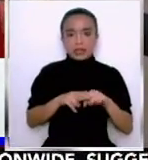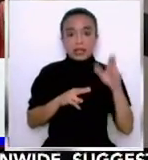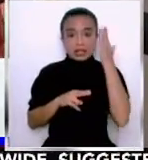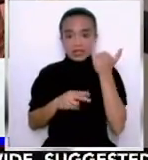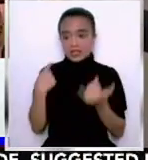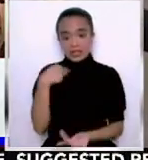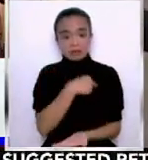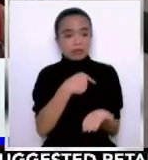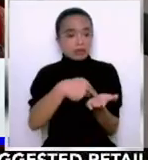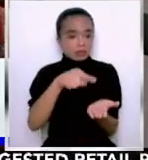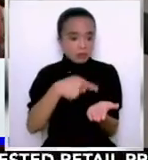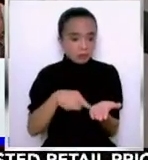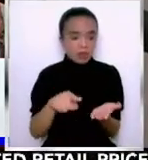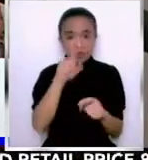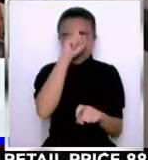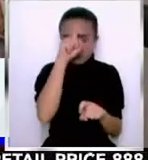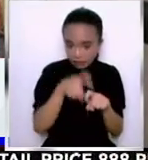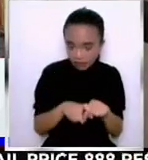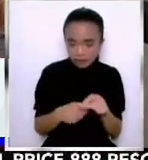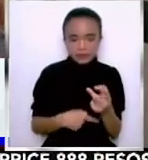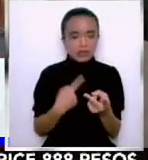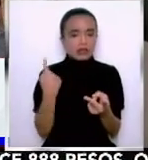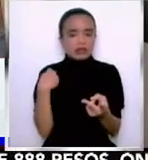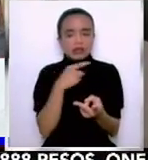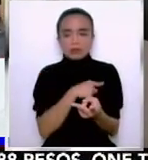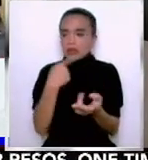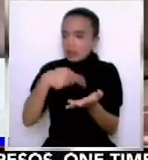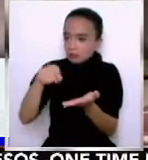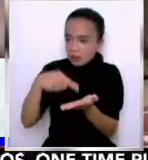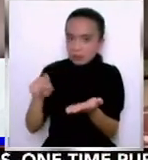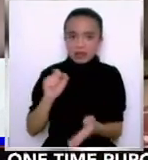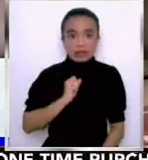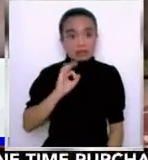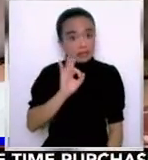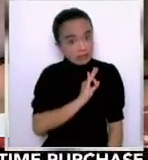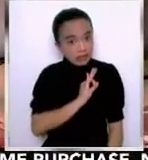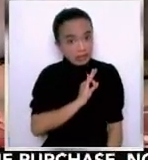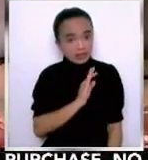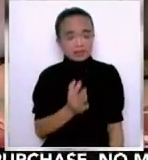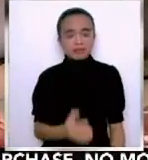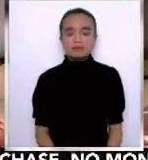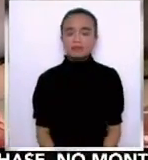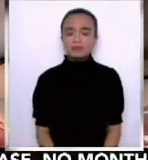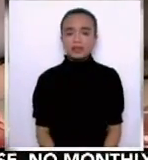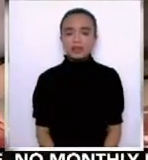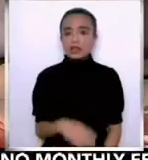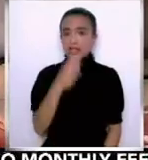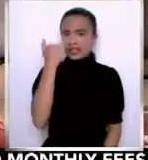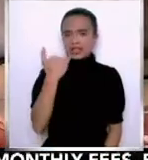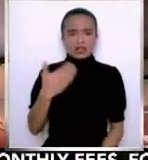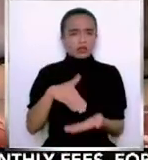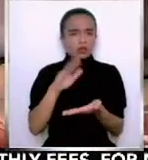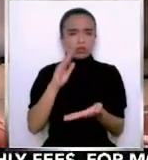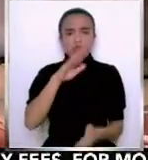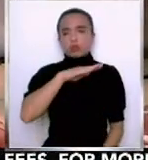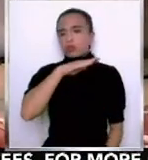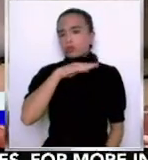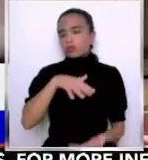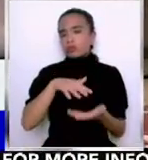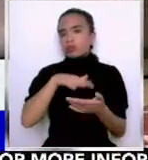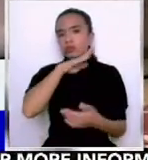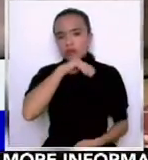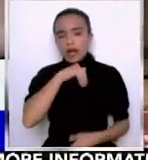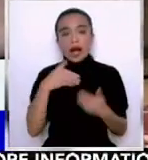pwesto, nagbabayad po kami ng tao. Dahil sa mataas na presyo ng karneng baboy, may mga mamimili